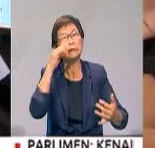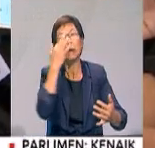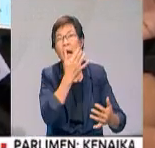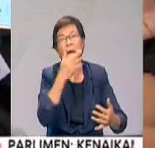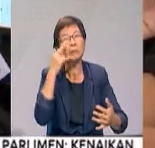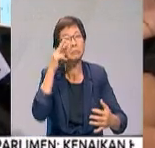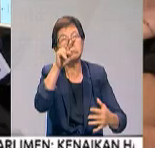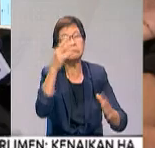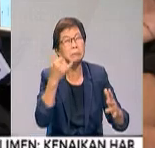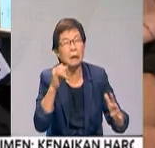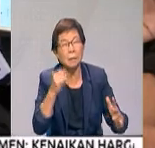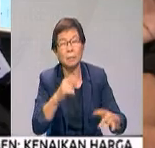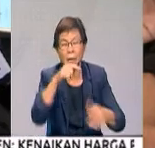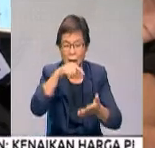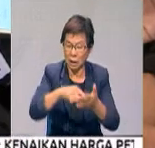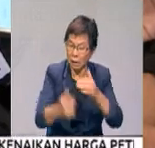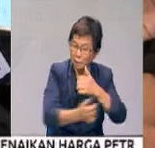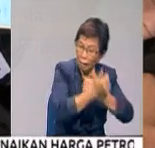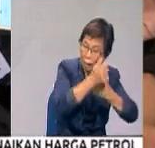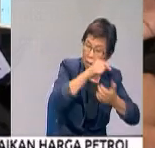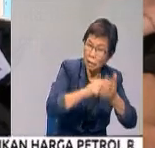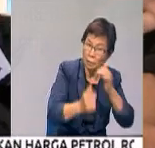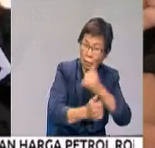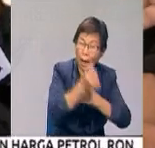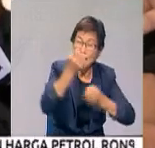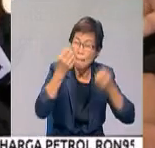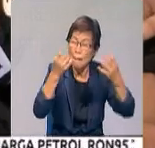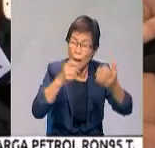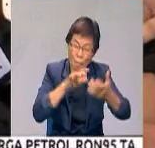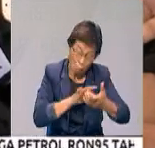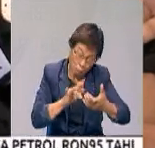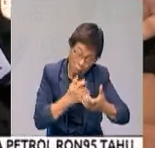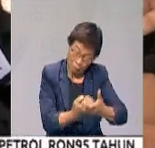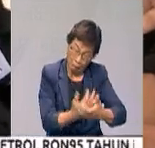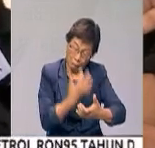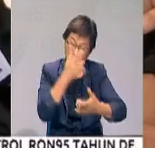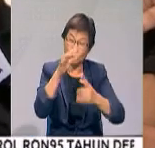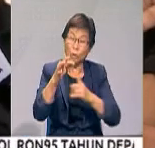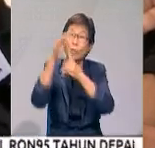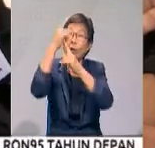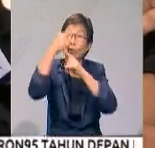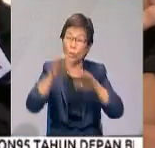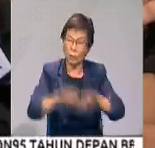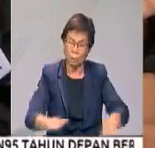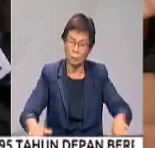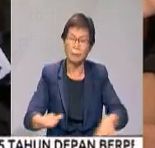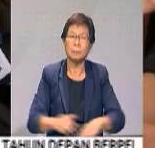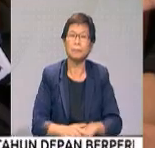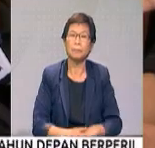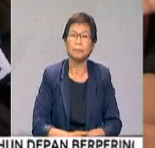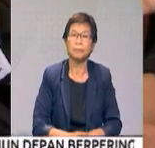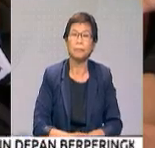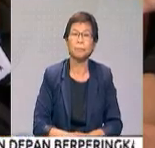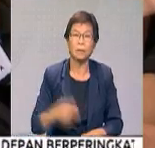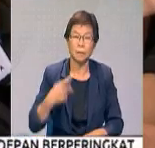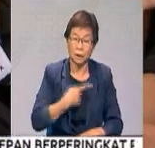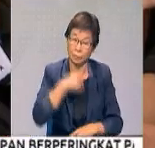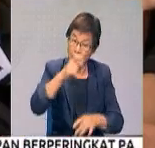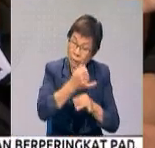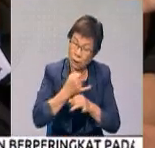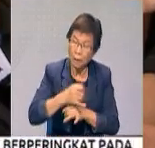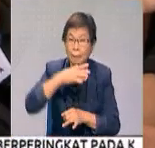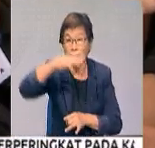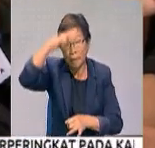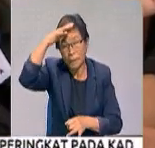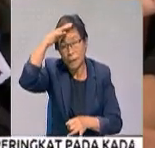adalah salah satu daripada Bahaya kalau banyak sangat skrin ya terutama untuk kanak-kanak so jadi kita kena jaga jadi ibu